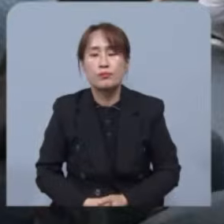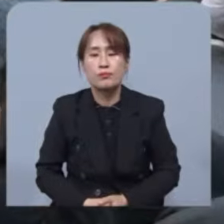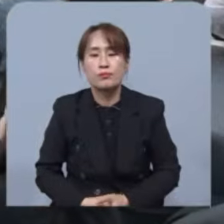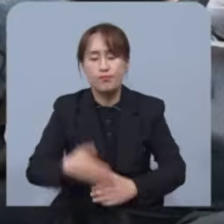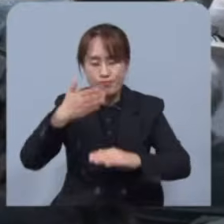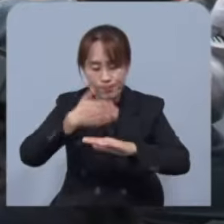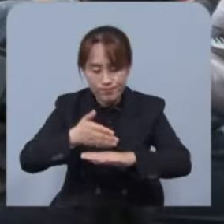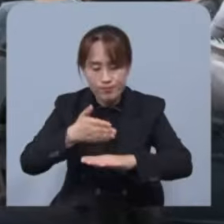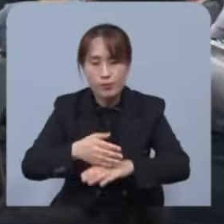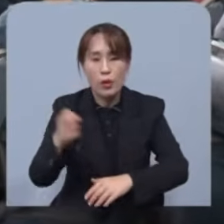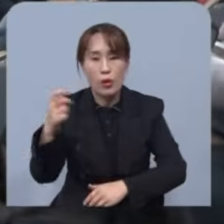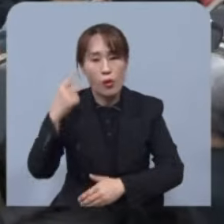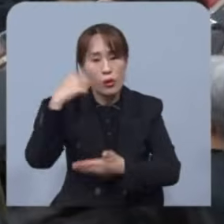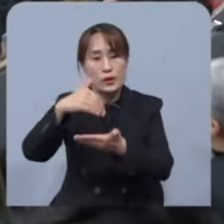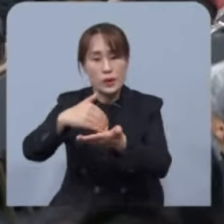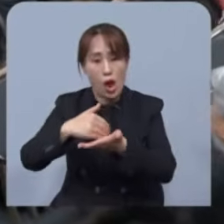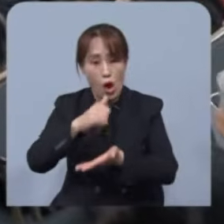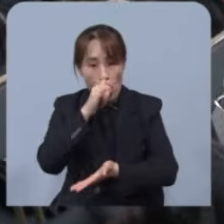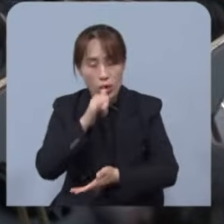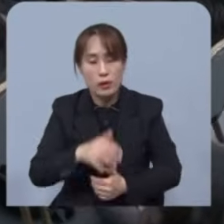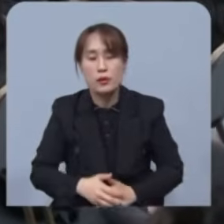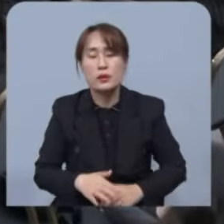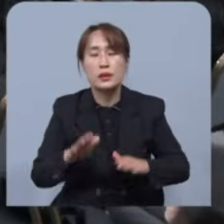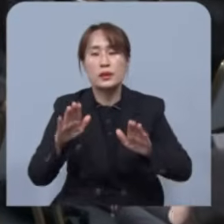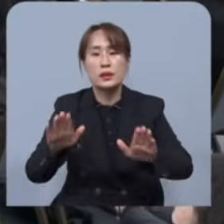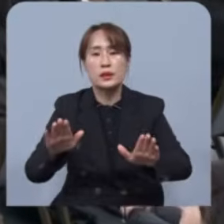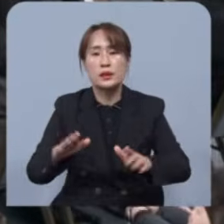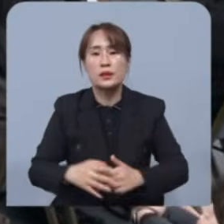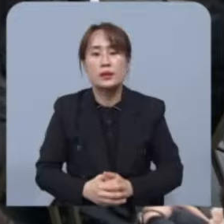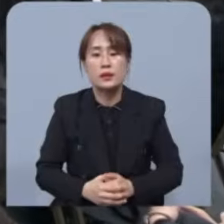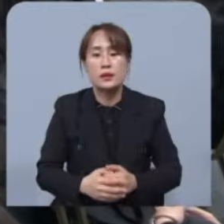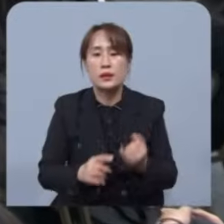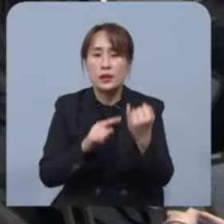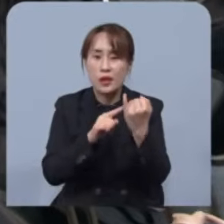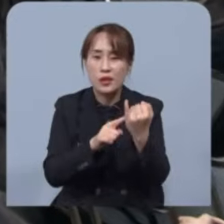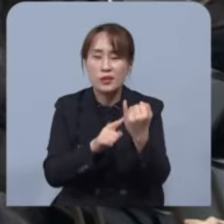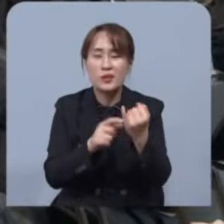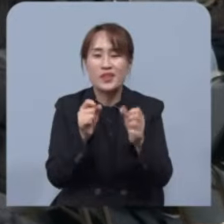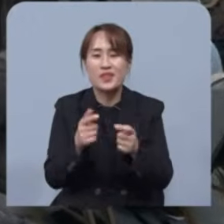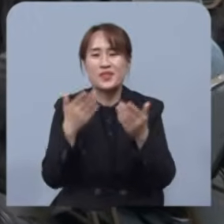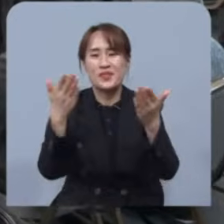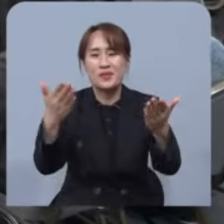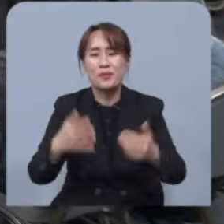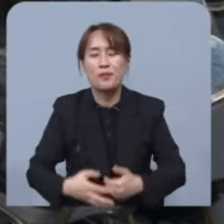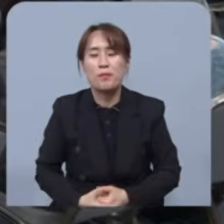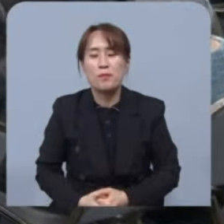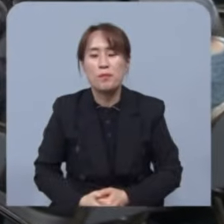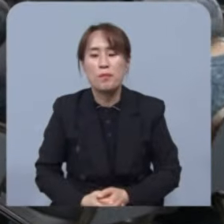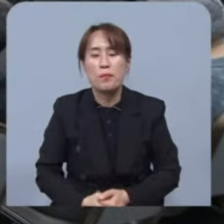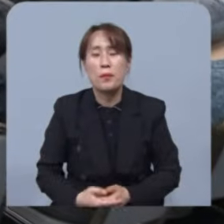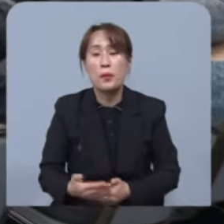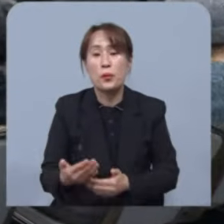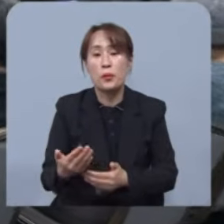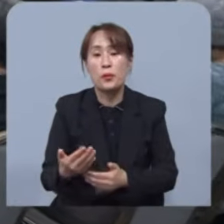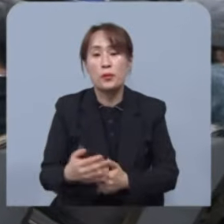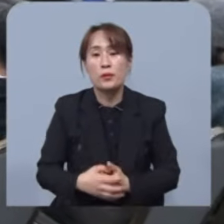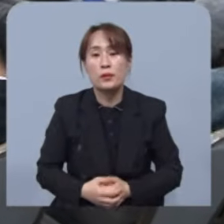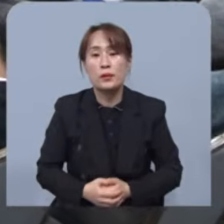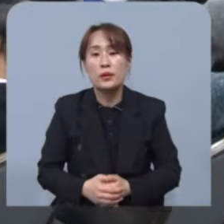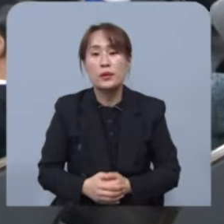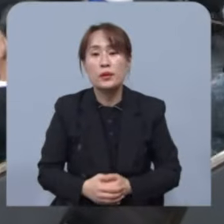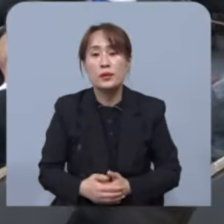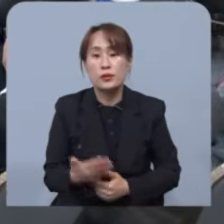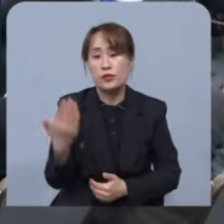예, 감사합니다. 또 의견 있으실까요? 이제는 여성분께 기회 드리겠습니다. 저기